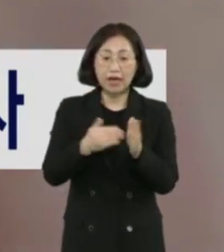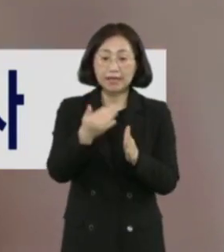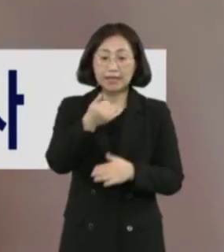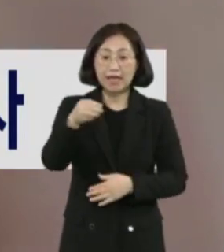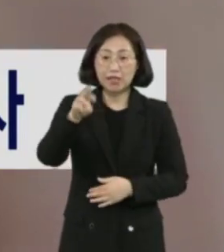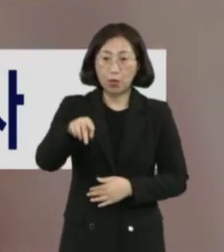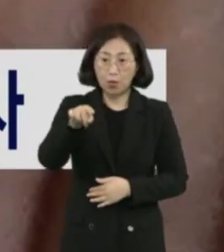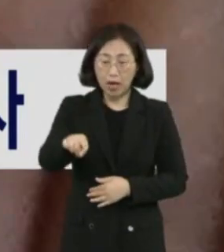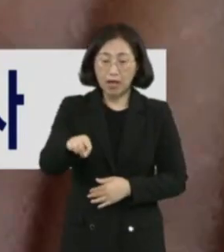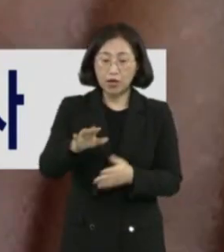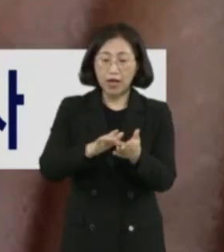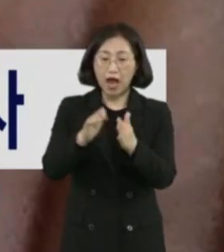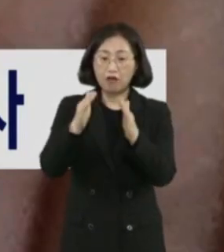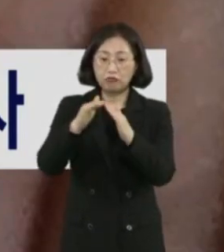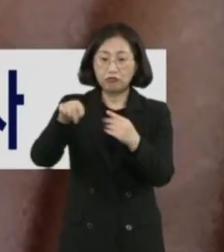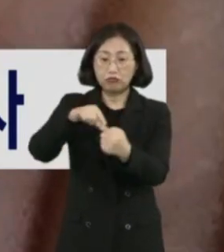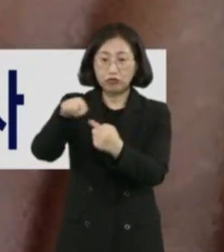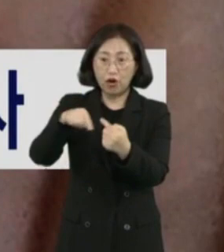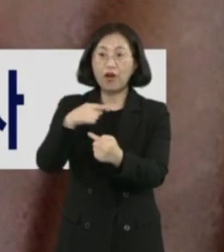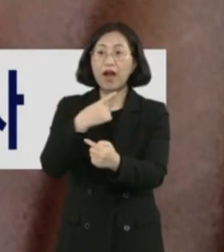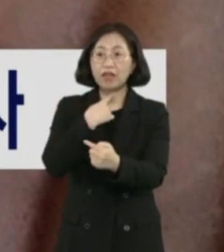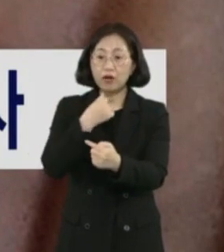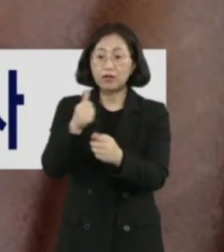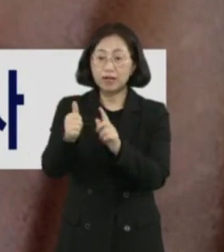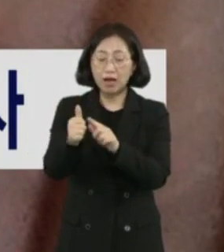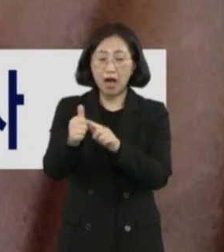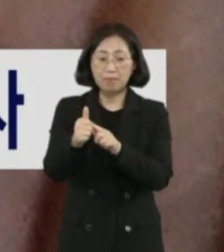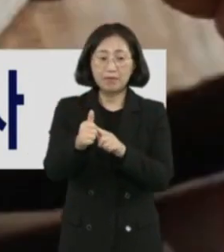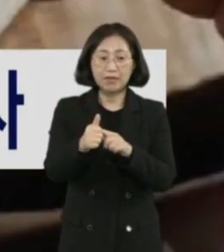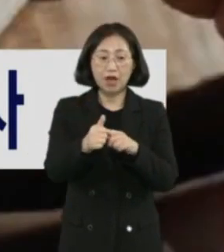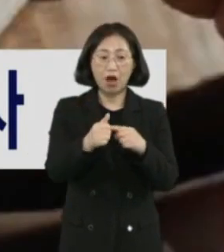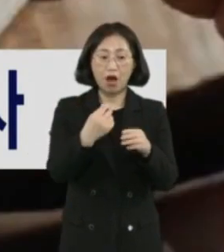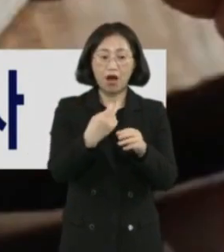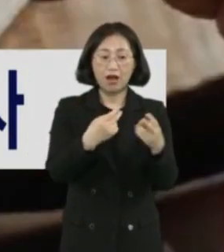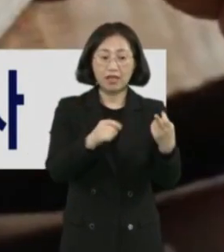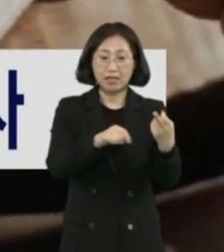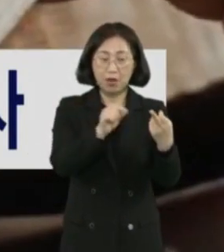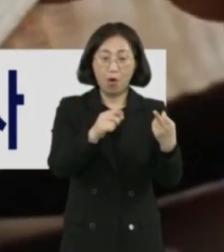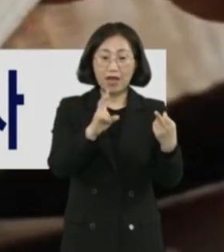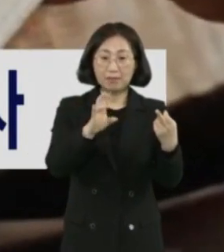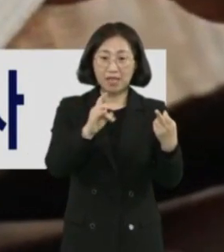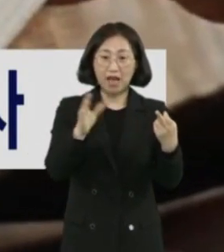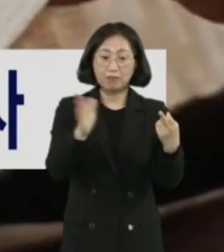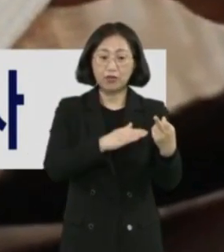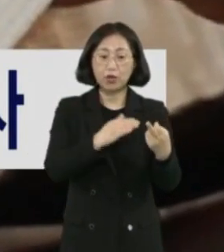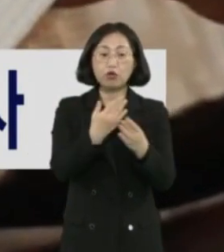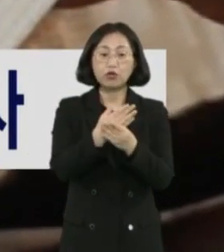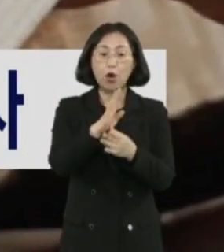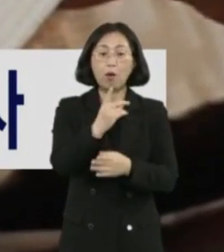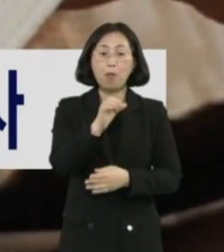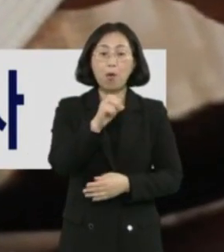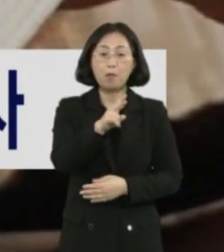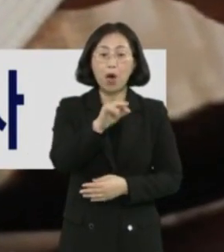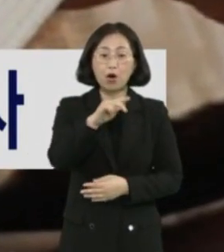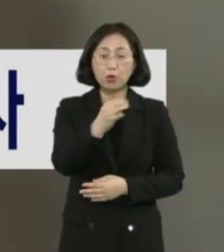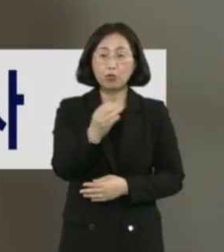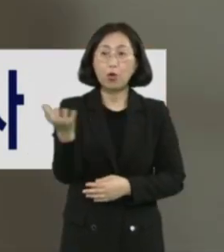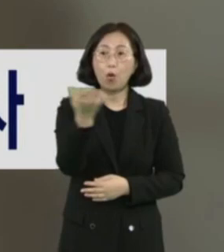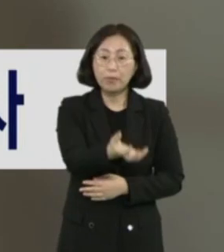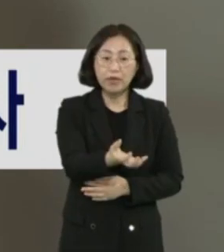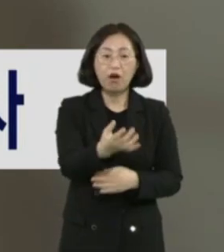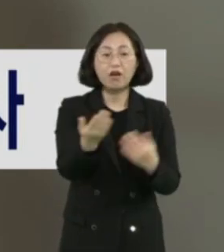세종시 장군면에서 약국을 운영하던 A씨는 지난달 24일부터 대전 유성구 복명동으로 장소를 옮겨